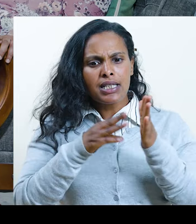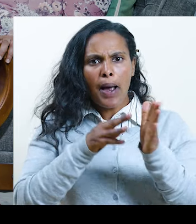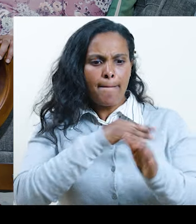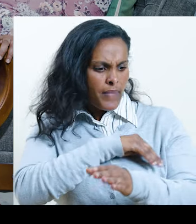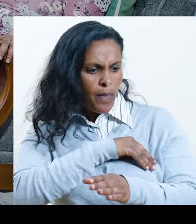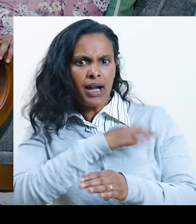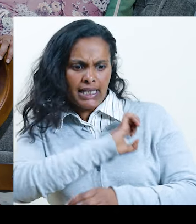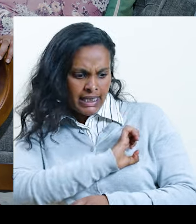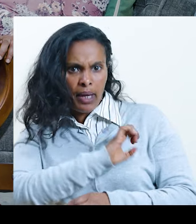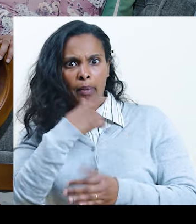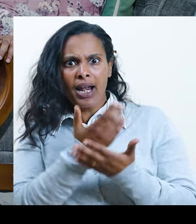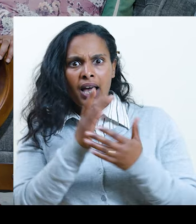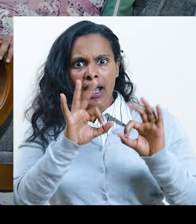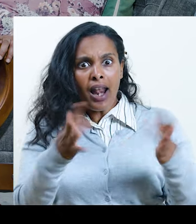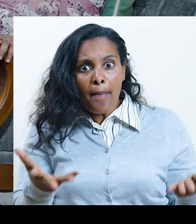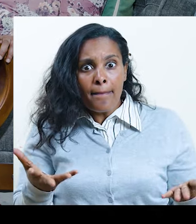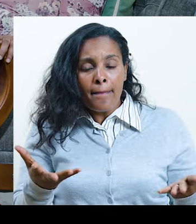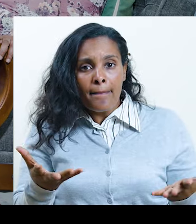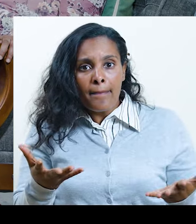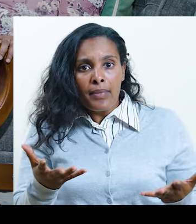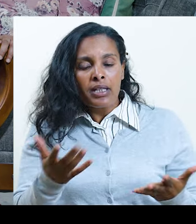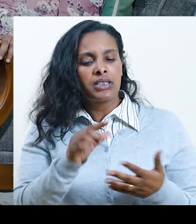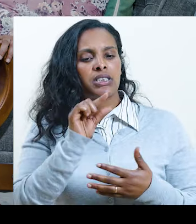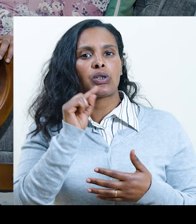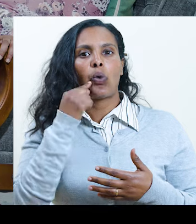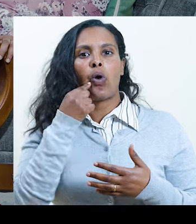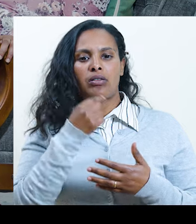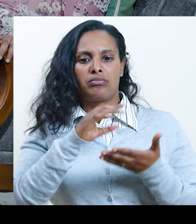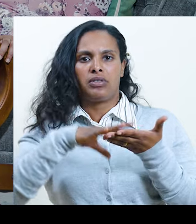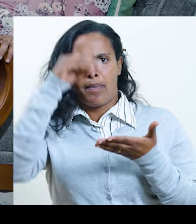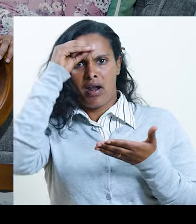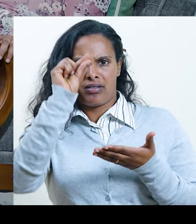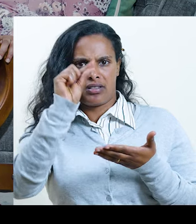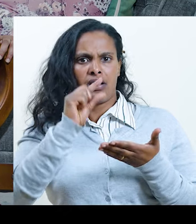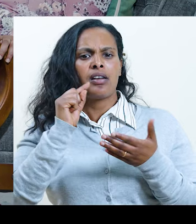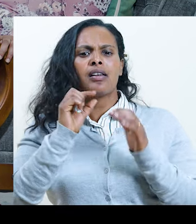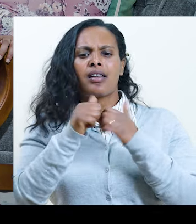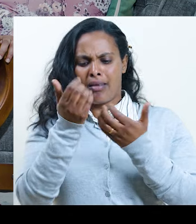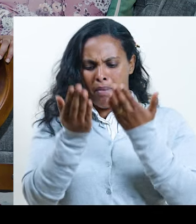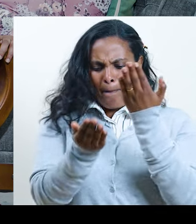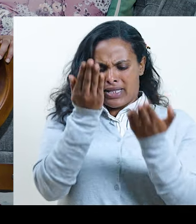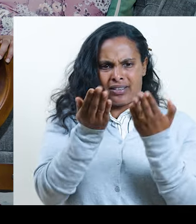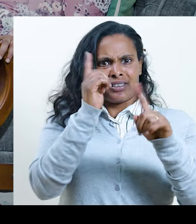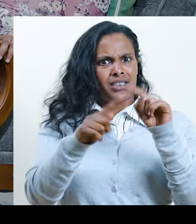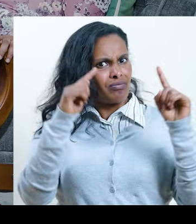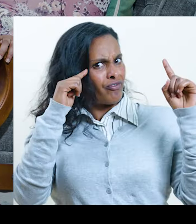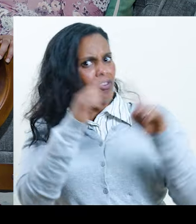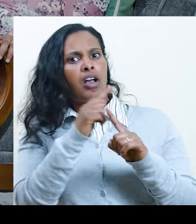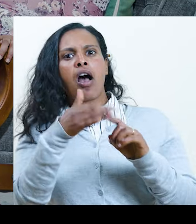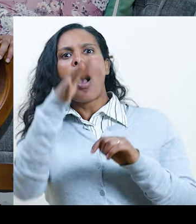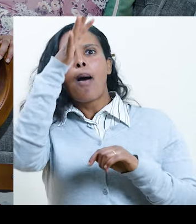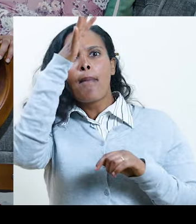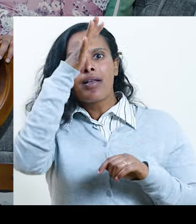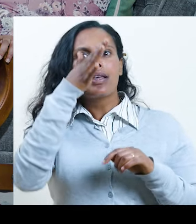ስነ ምግባር ኢቲክስ የሚባል ነገር እኮ አለ። እኔ ምንም ቢሆን ትንሽ ቆጥር ያለው ፊደል እንዴት አታመዛዝንም?